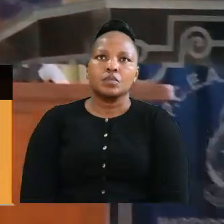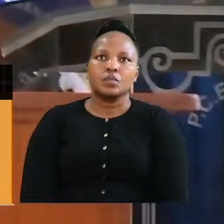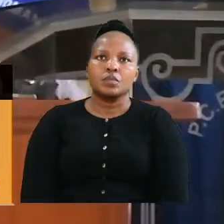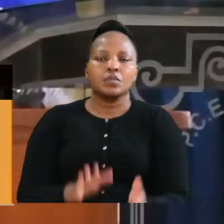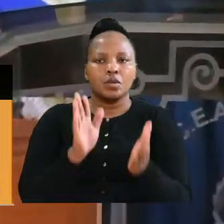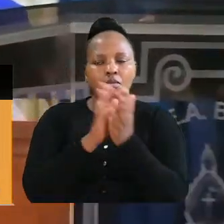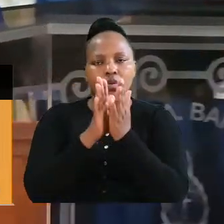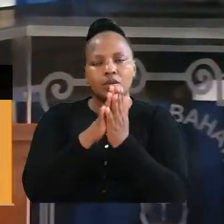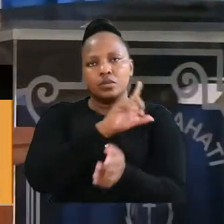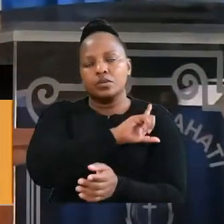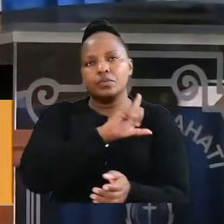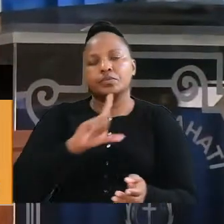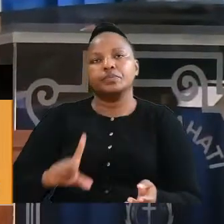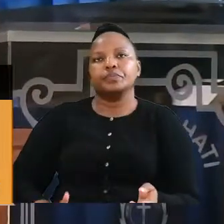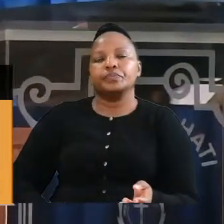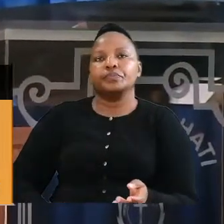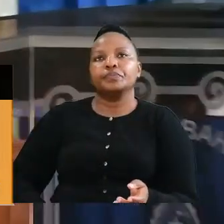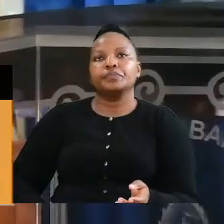Bwana asifiwe kanisa.